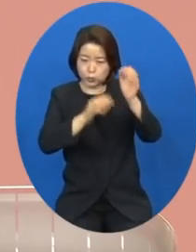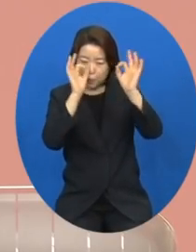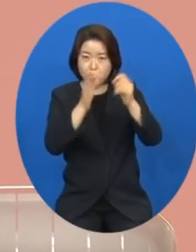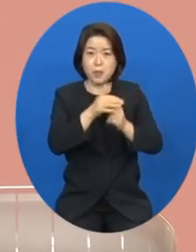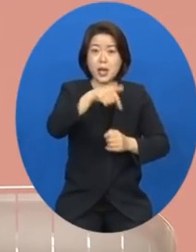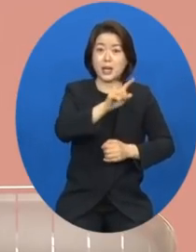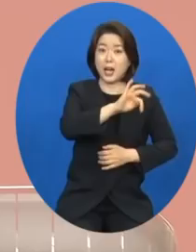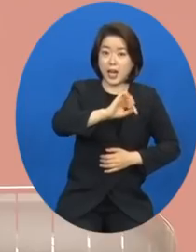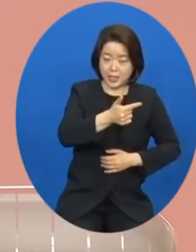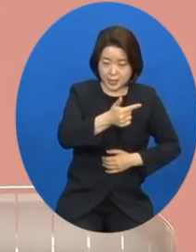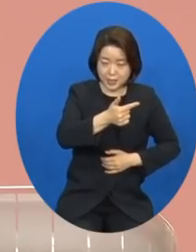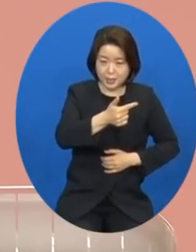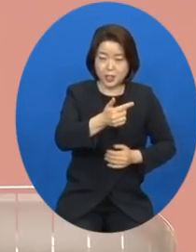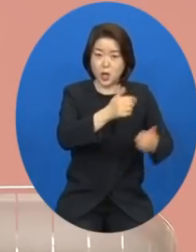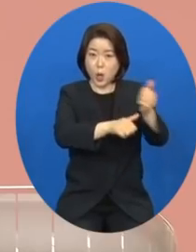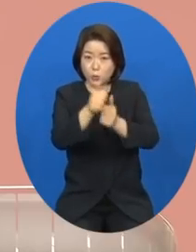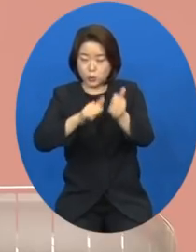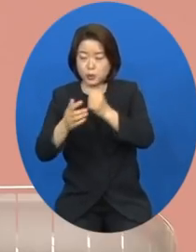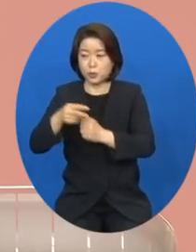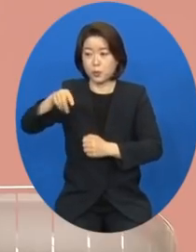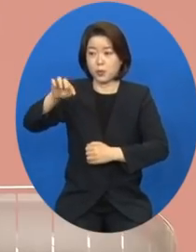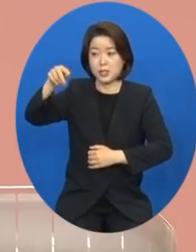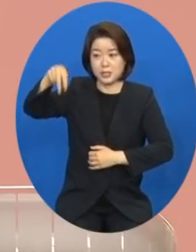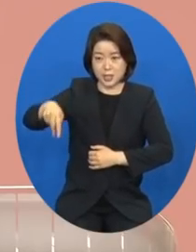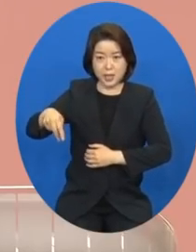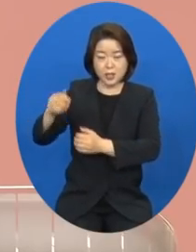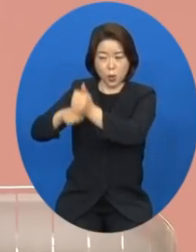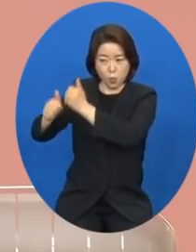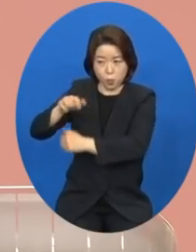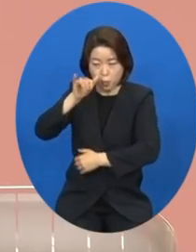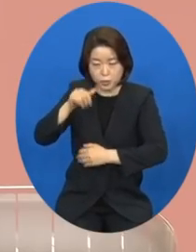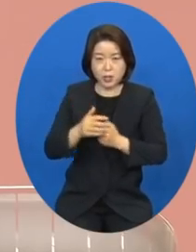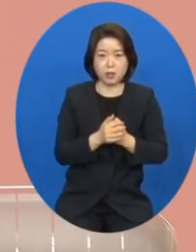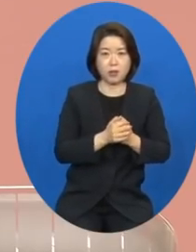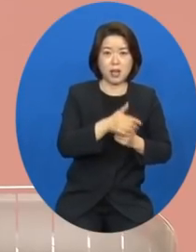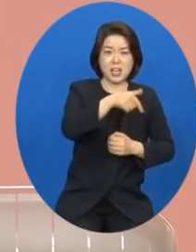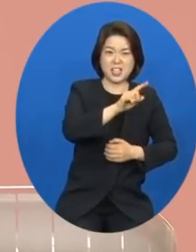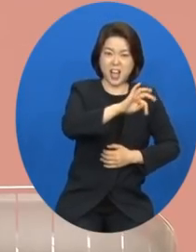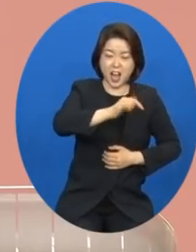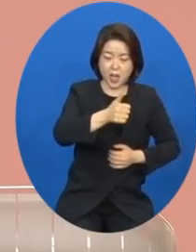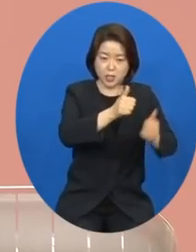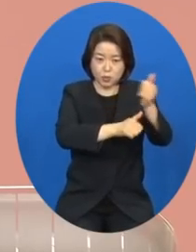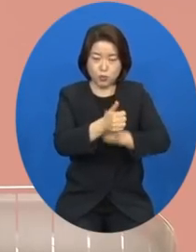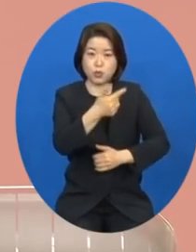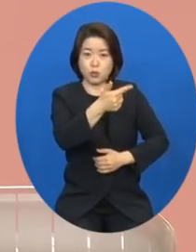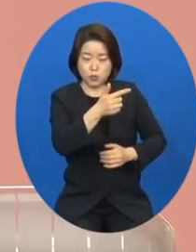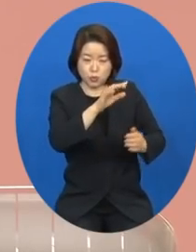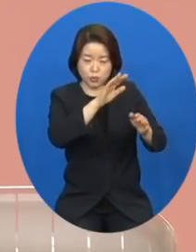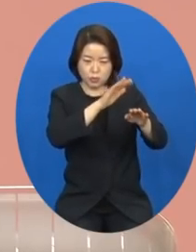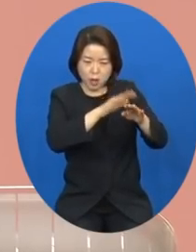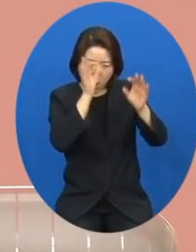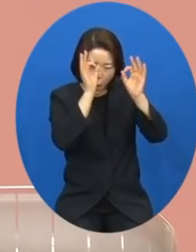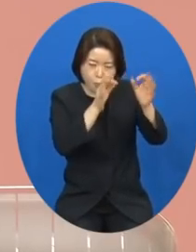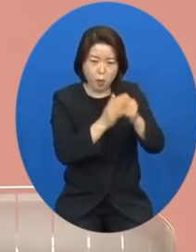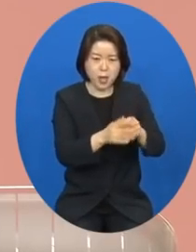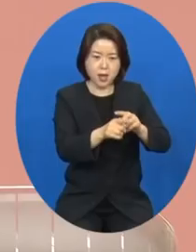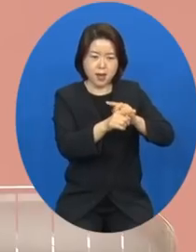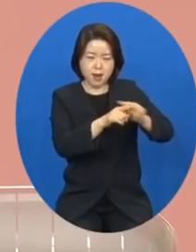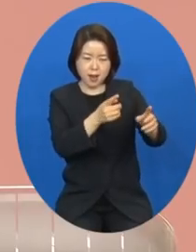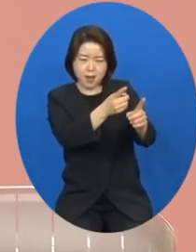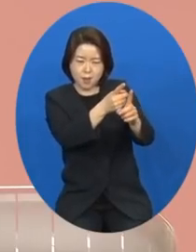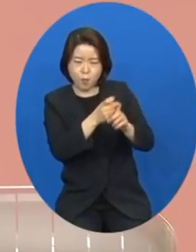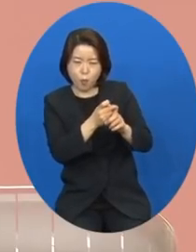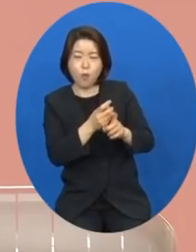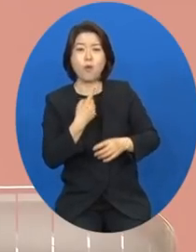3세 우선 있었습니다 가인의 6대 손은 남의 김이 다 칼과 무력을 의지했던 그래서 복수를 행했던